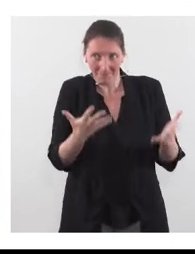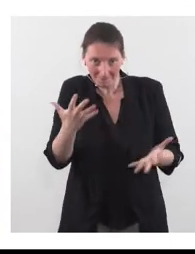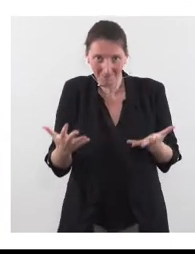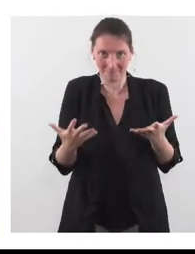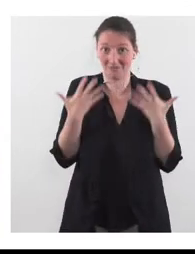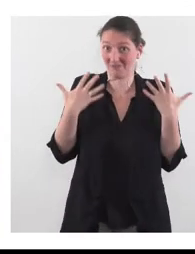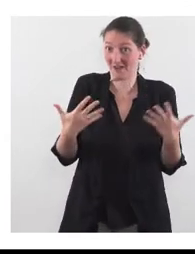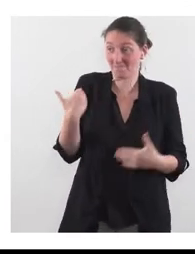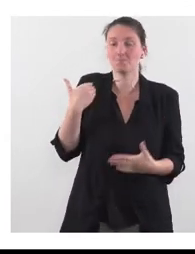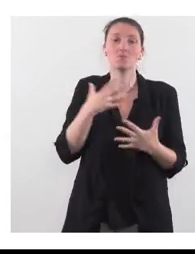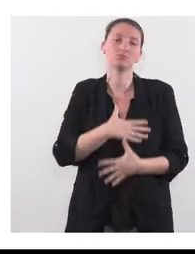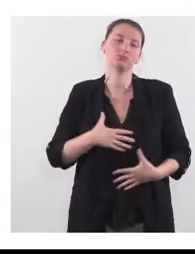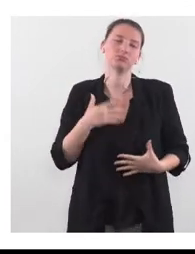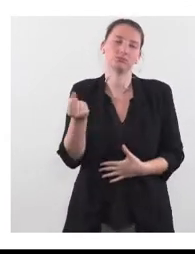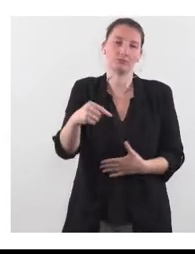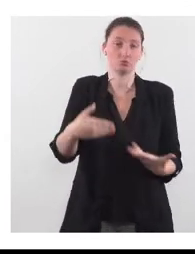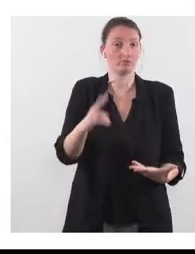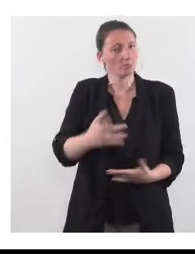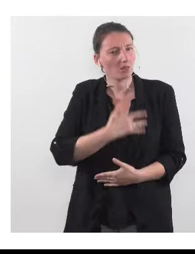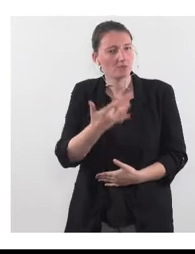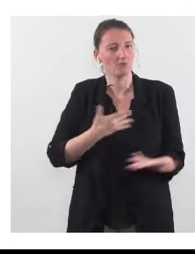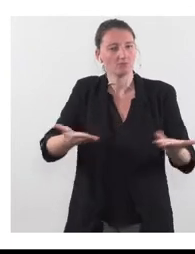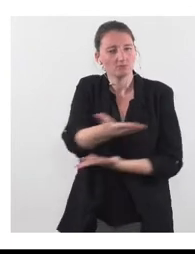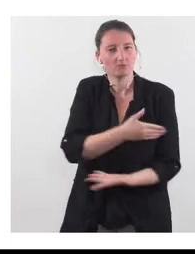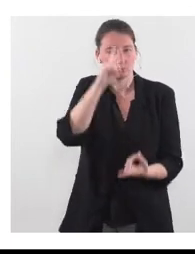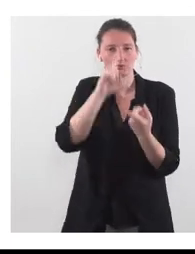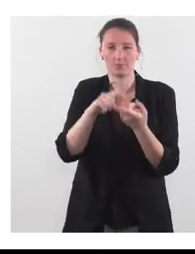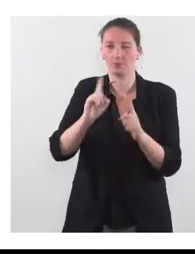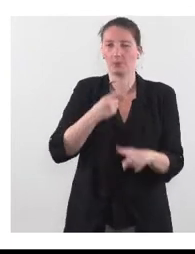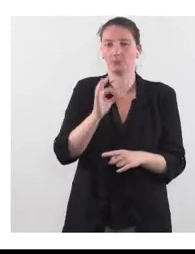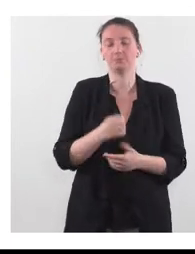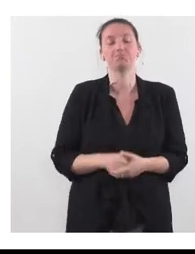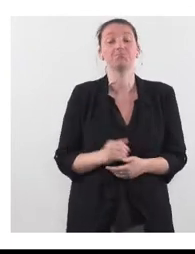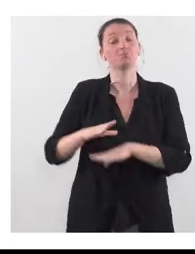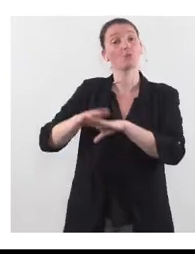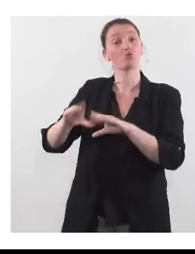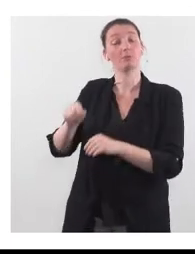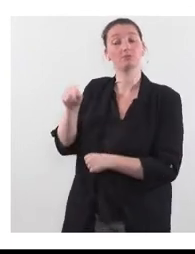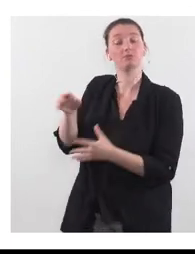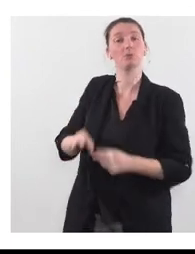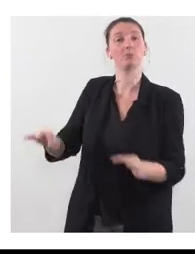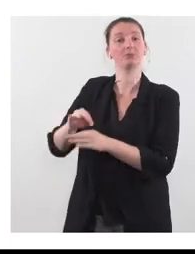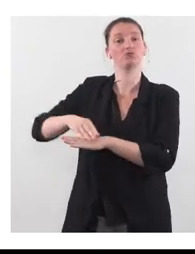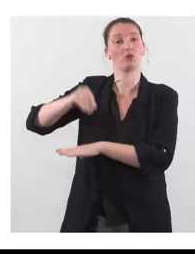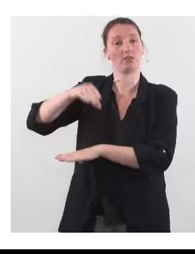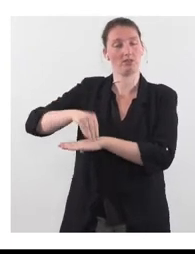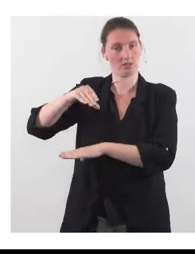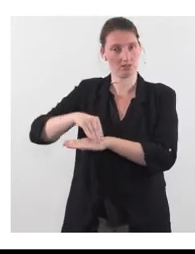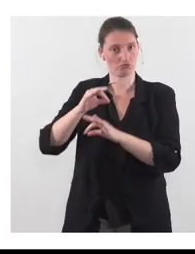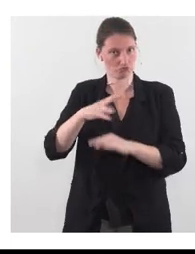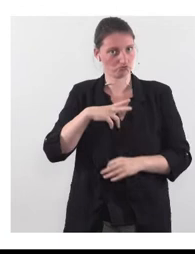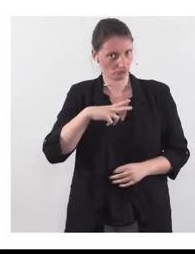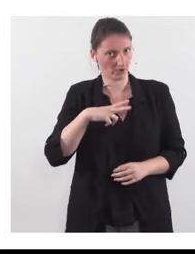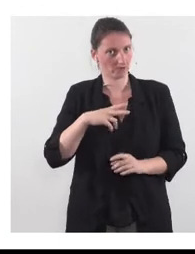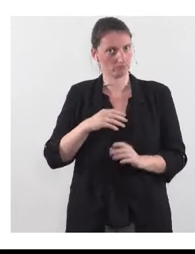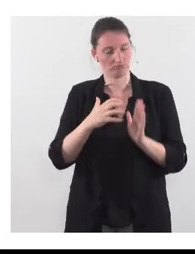intéressant de parler de toutes ces questions très importantes. En Suède, nous avons un acte de discrimination, contre la